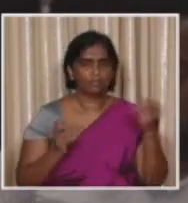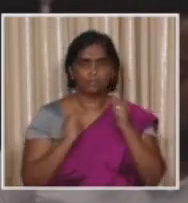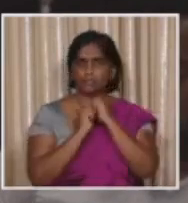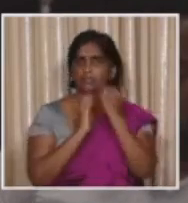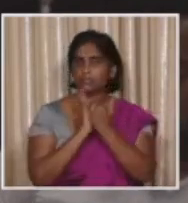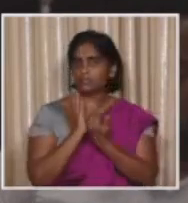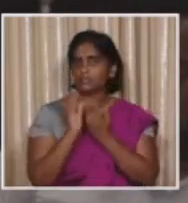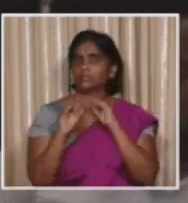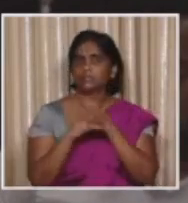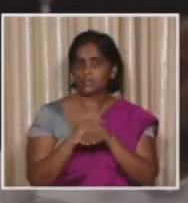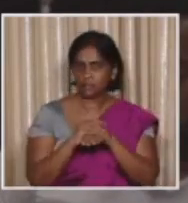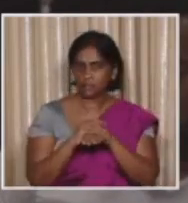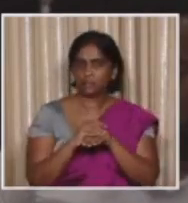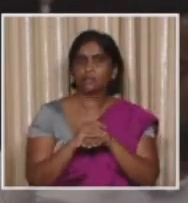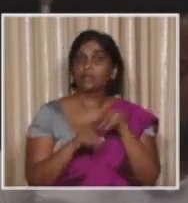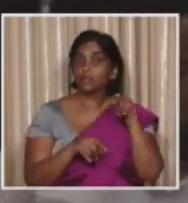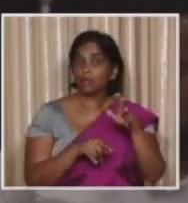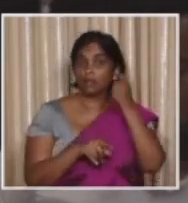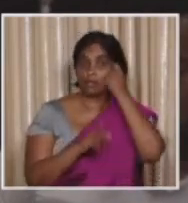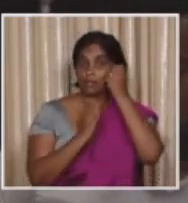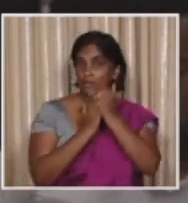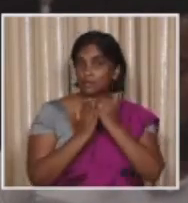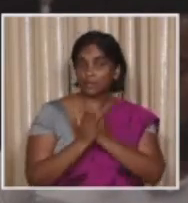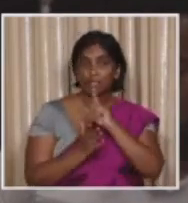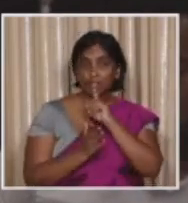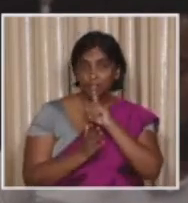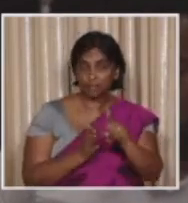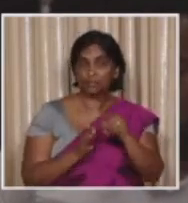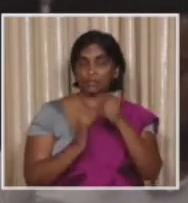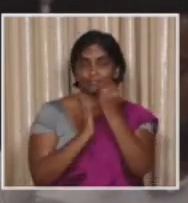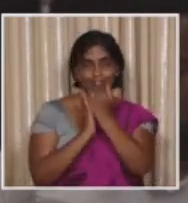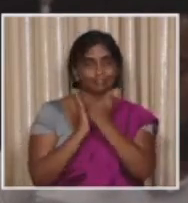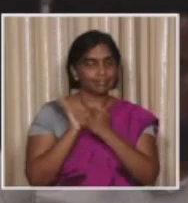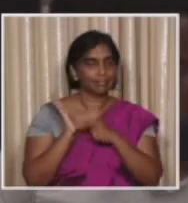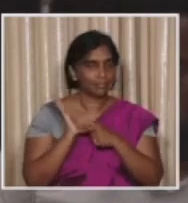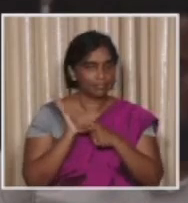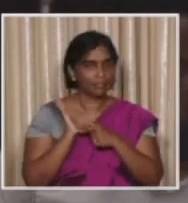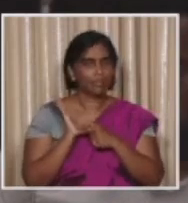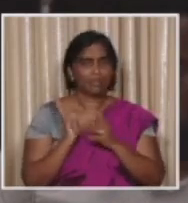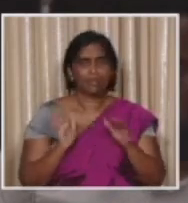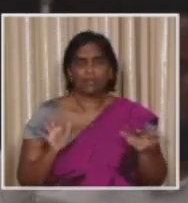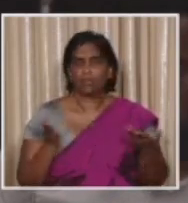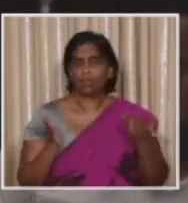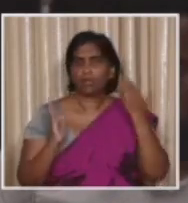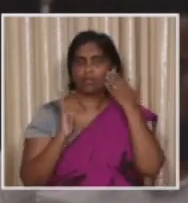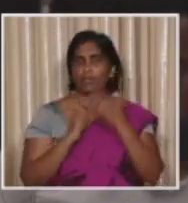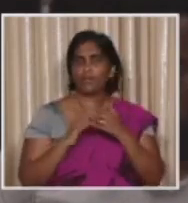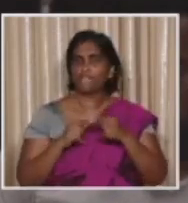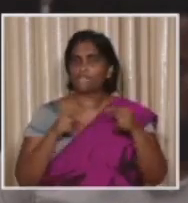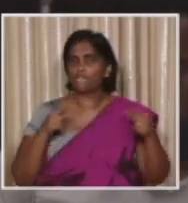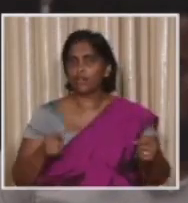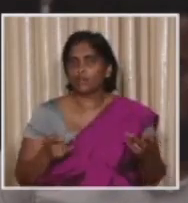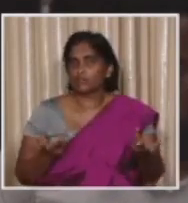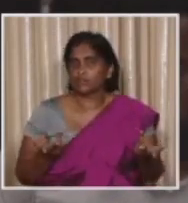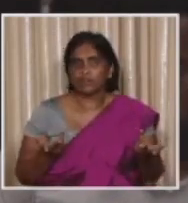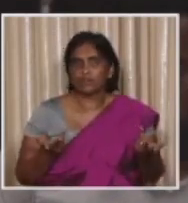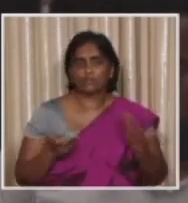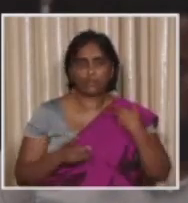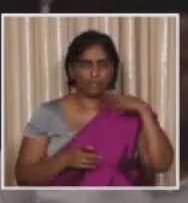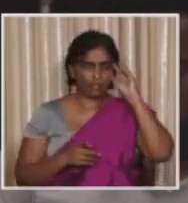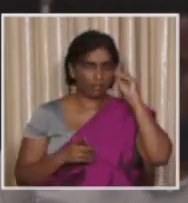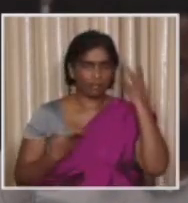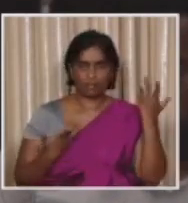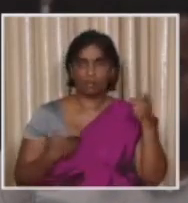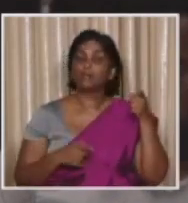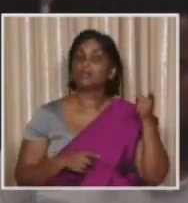වැඩපිළිවෙල ඇතුලේ මේ යෝජනා කරලා තියෙන තැන් ඇතුලේ මොන කරුණටද විරුද්ධ වෙන්නේ කියලා.